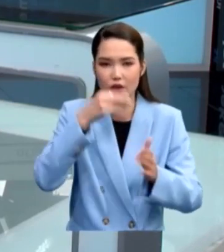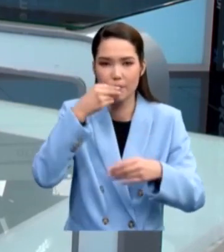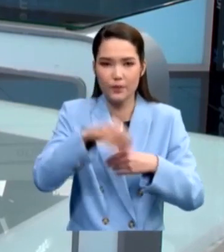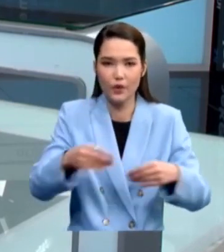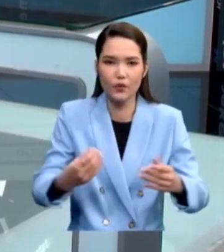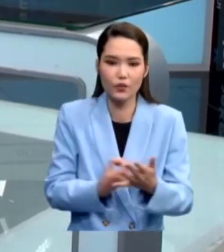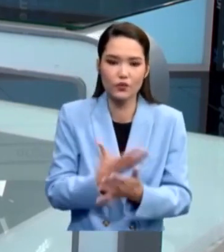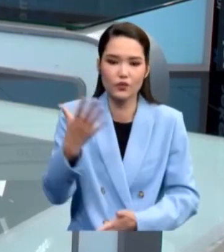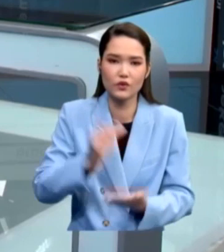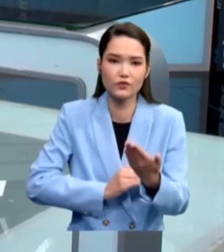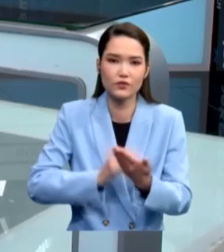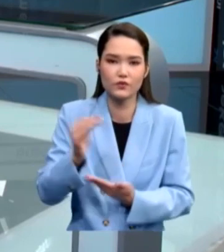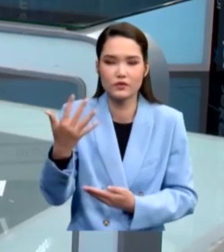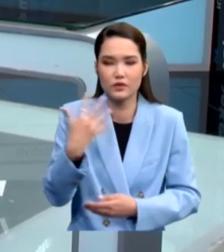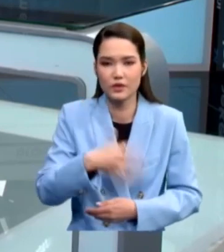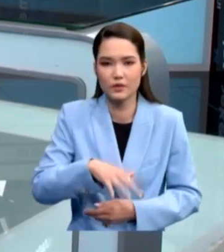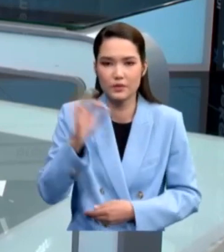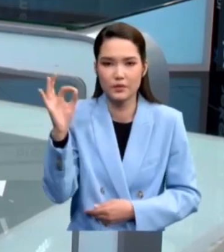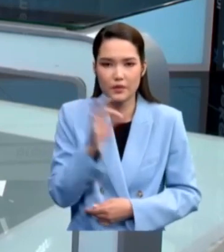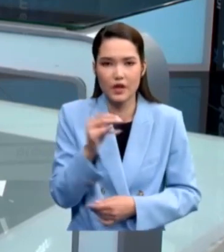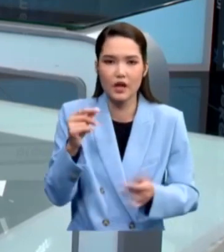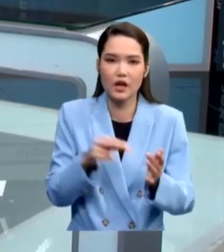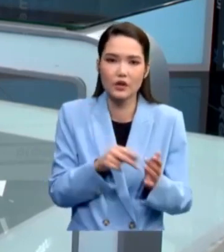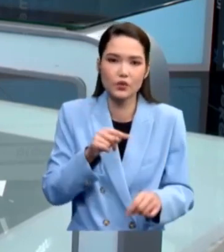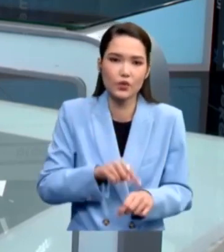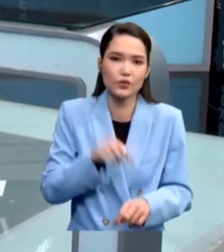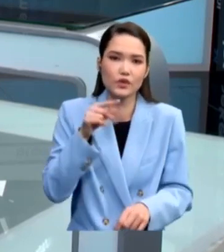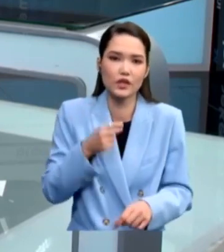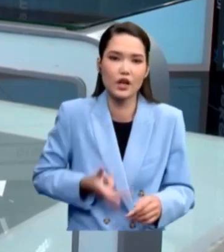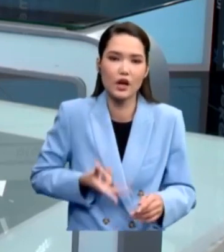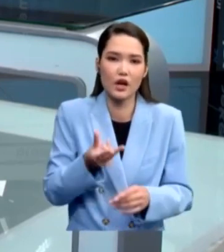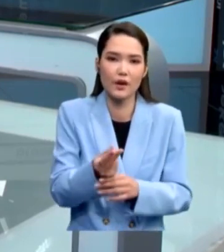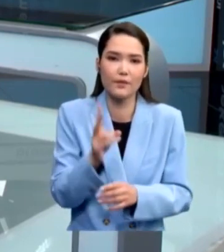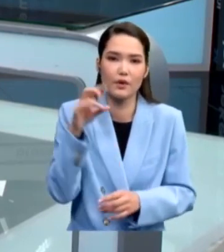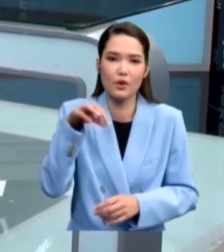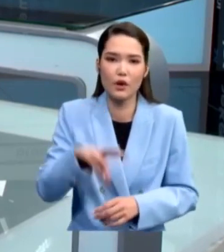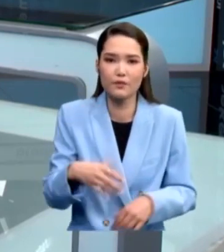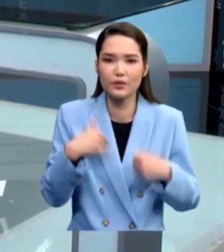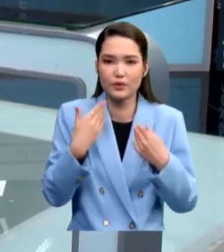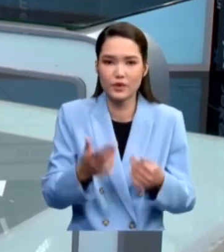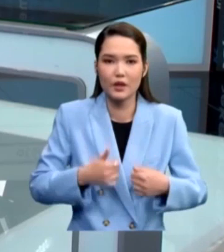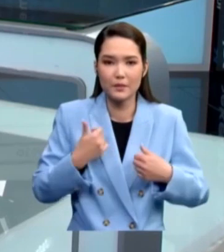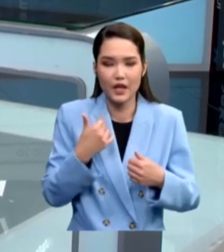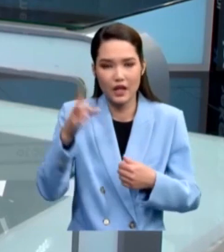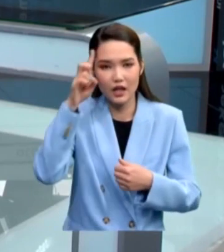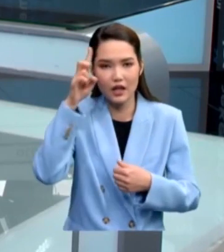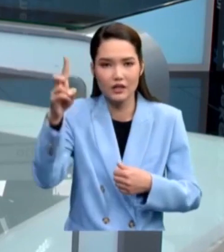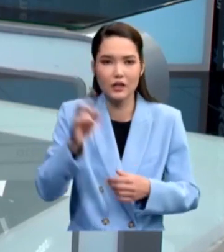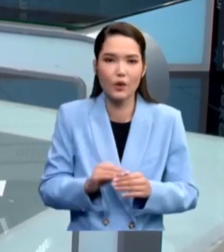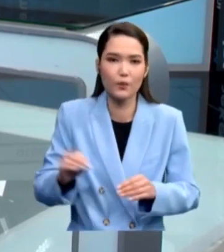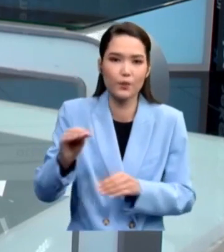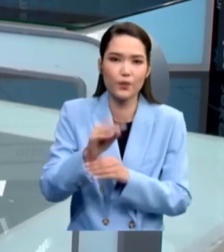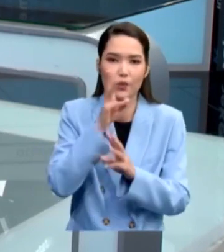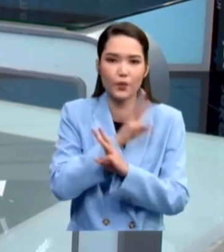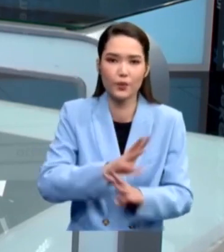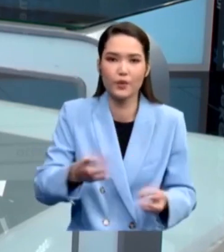выросли больше, чем на 50%. Такая же наценка ощущается и при оплате коммунальных услуг. Пытается ли правительство пополнить бюджет за